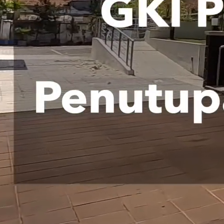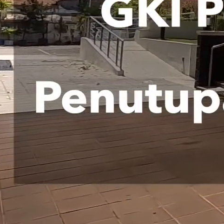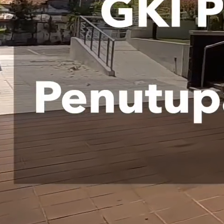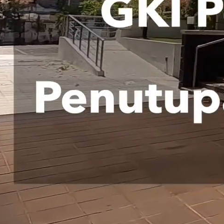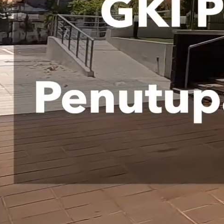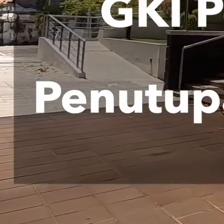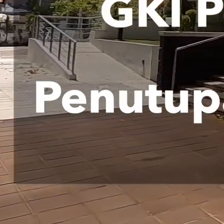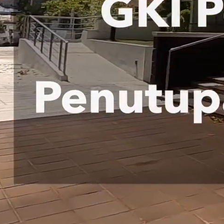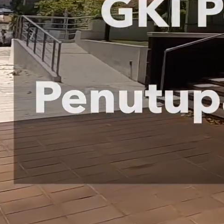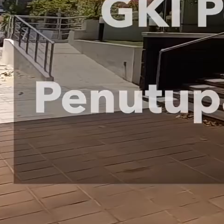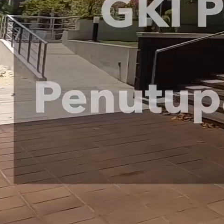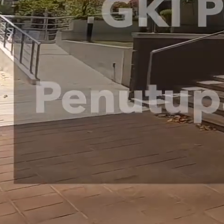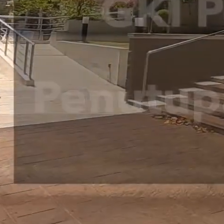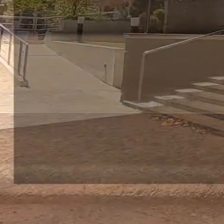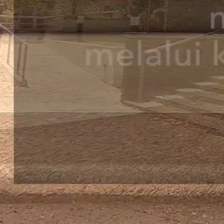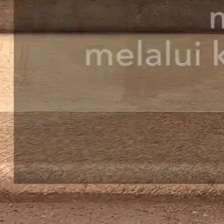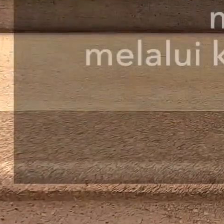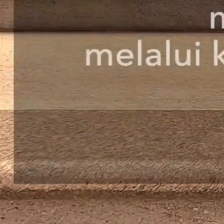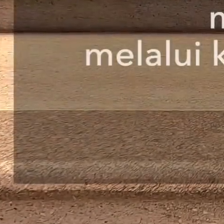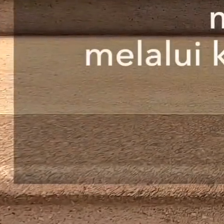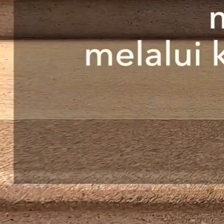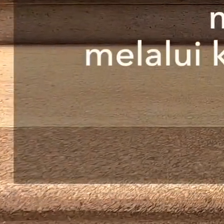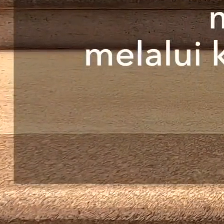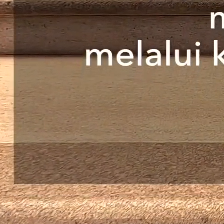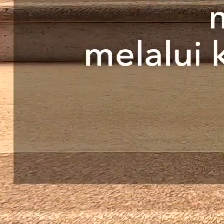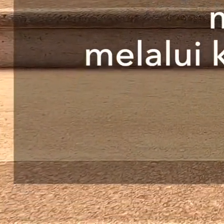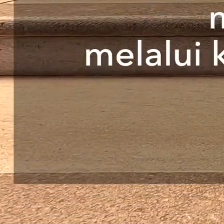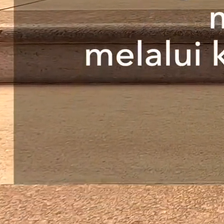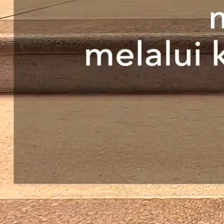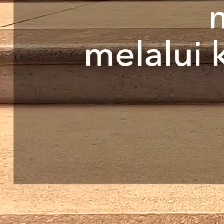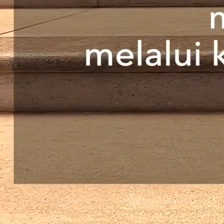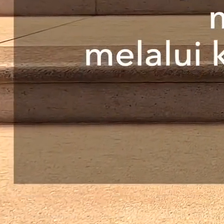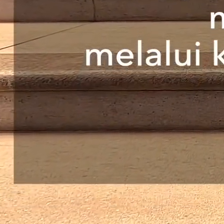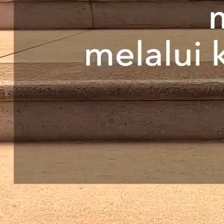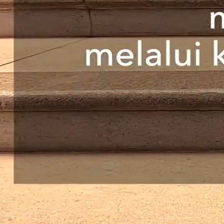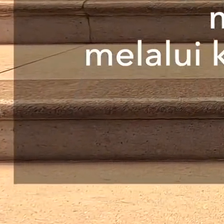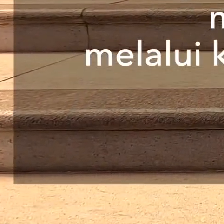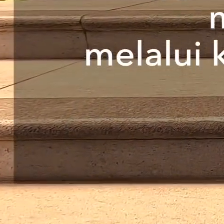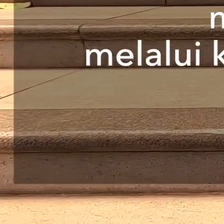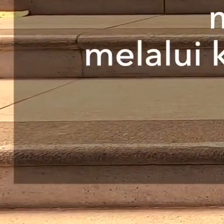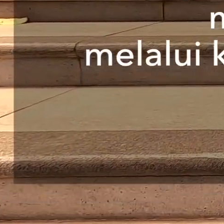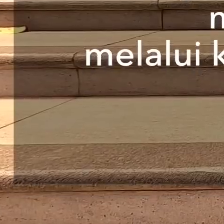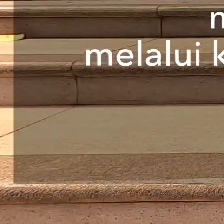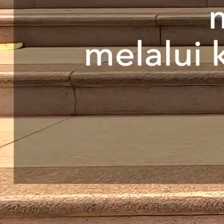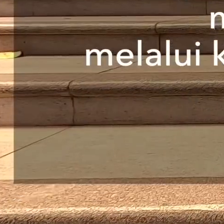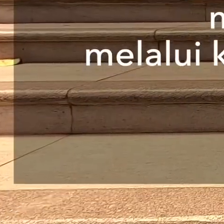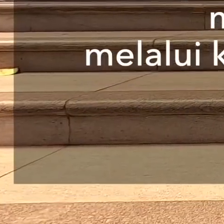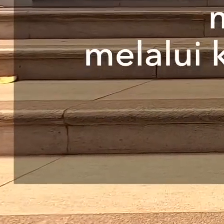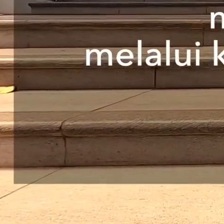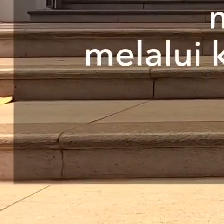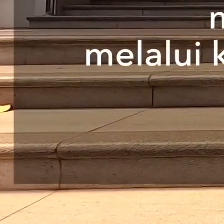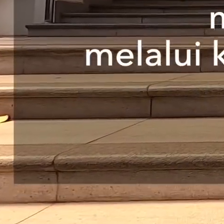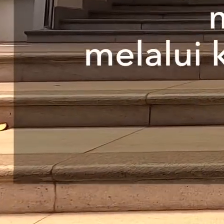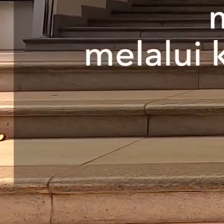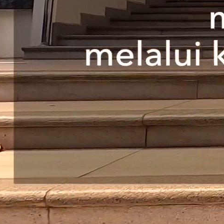Bulan Keluarga 2020. Pada hari Sabtu 31 Oktober 2020, tayangan ibadah dapat diakses mulai dari